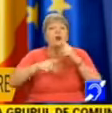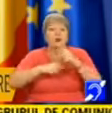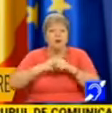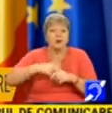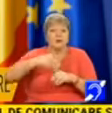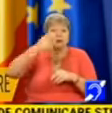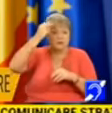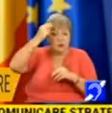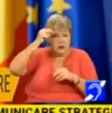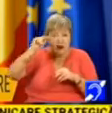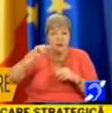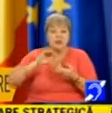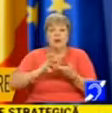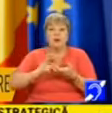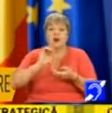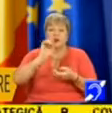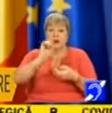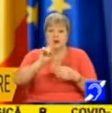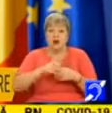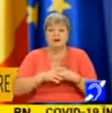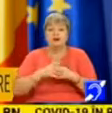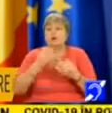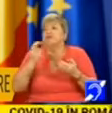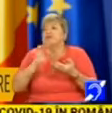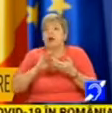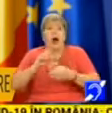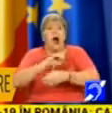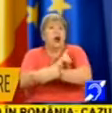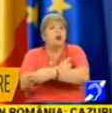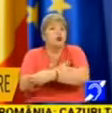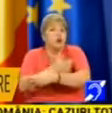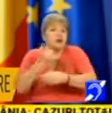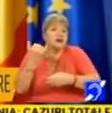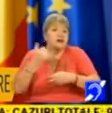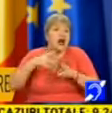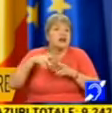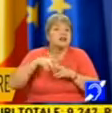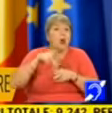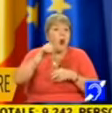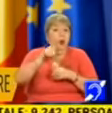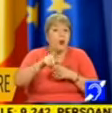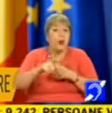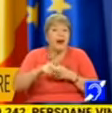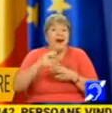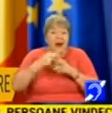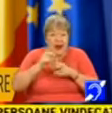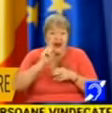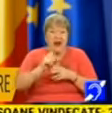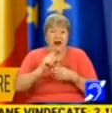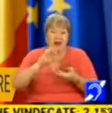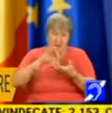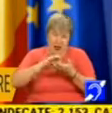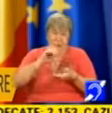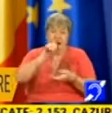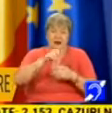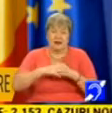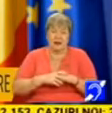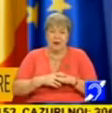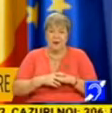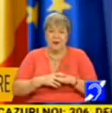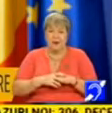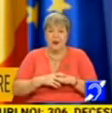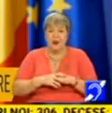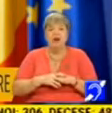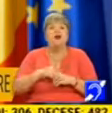cunoștința publicului de către autoritățile care se ocupă concret de aceste chestiuni.